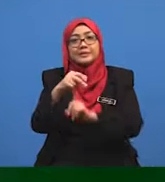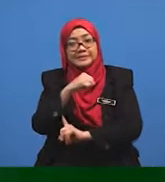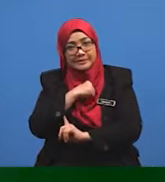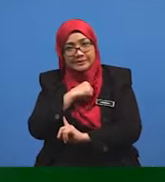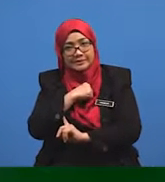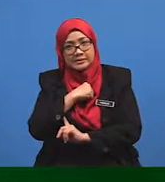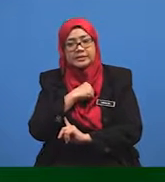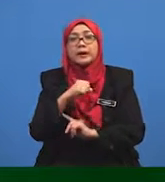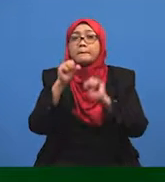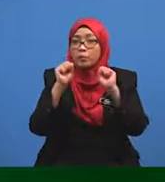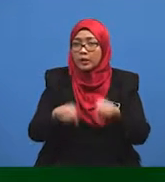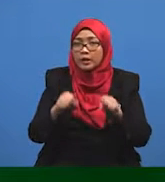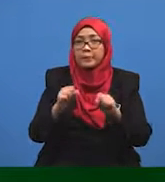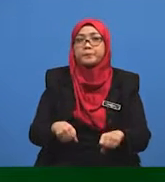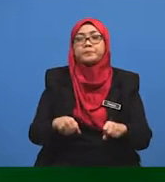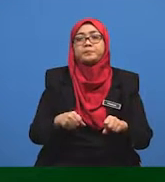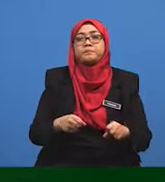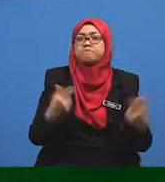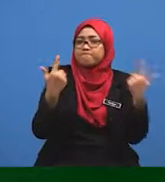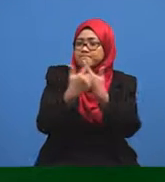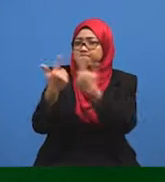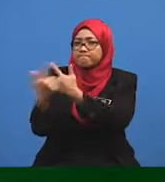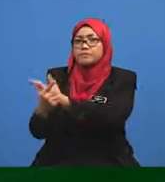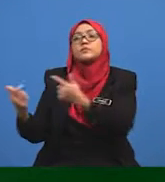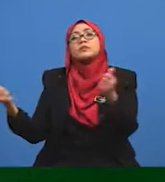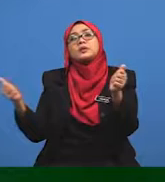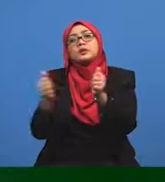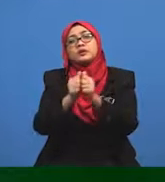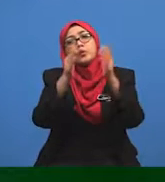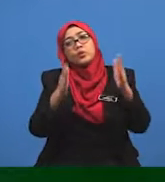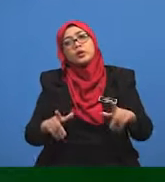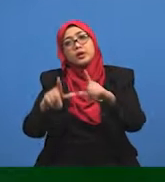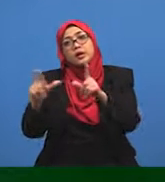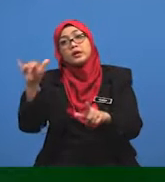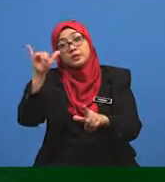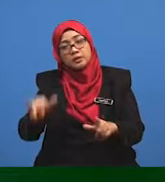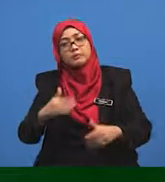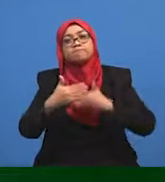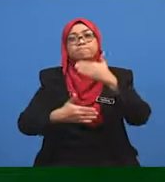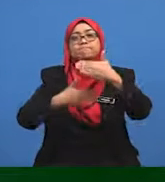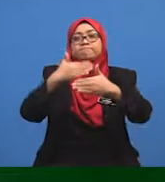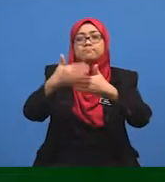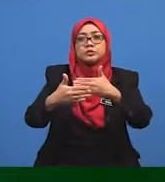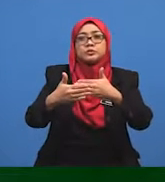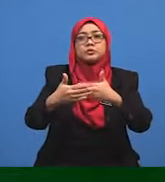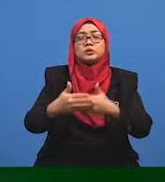mampu bersaing dalam dunia ekonomi global. Antara contoh bekerja sendiri adalah